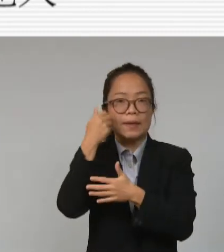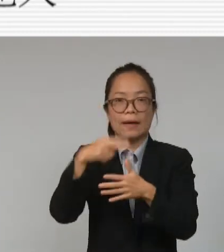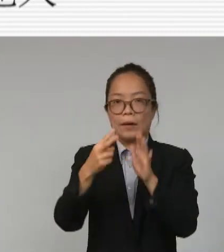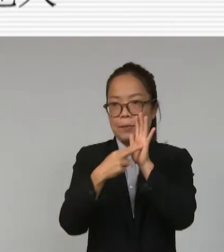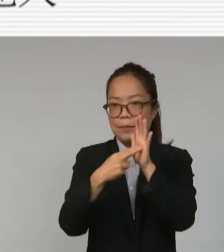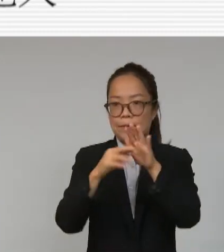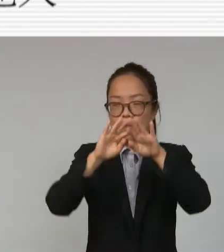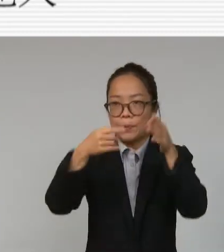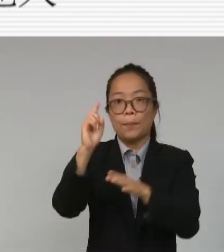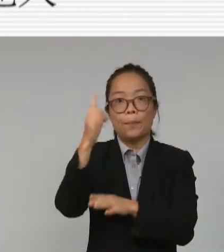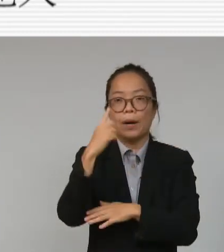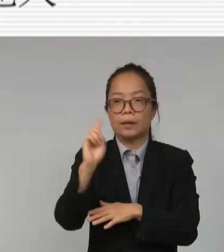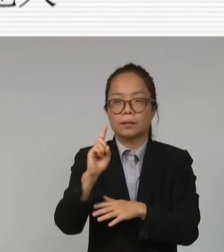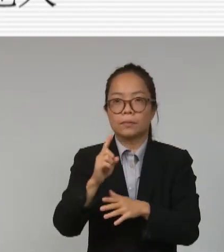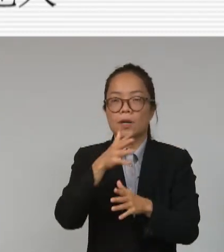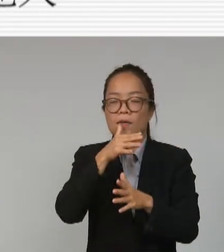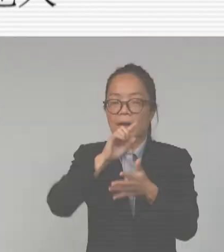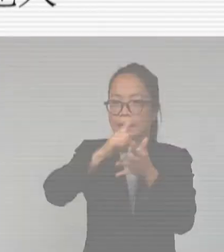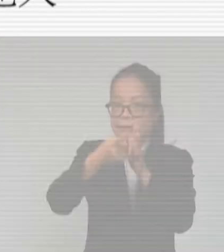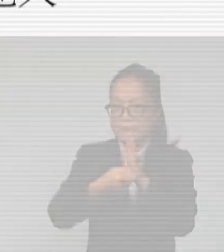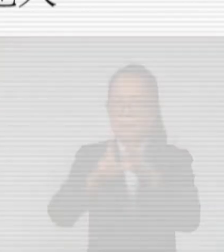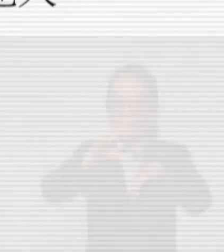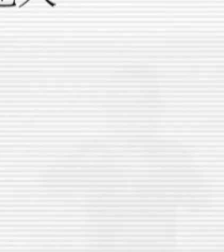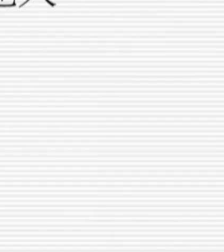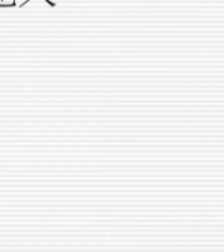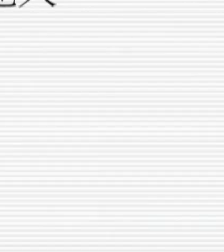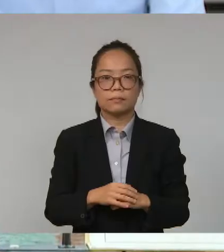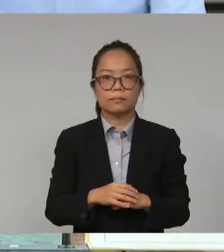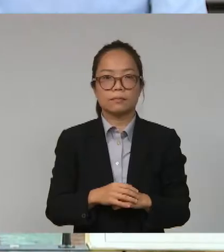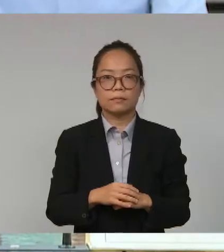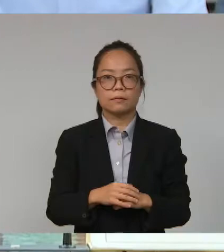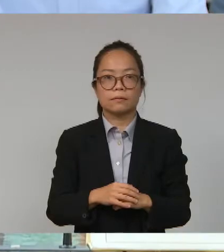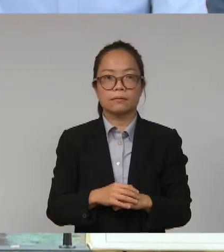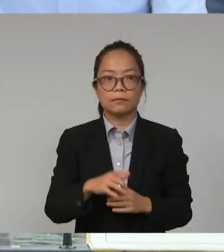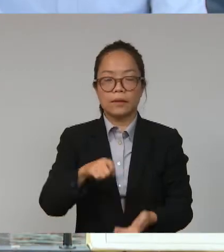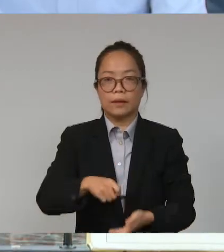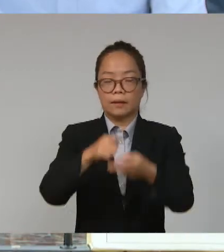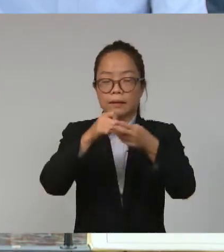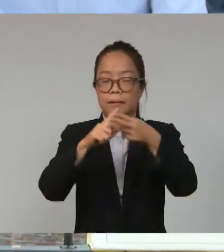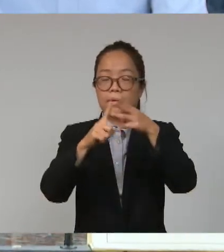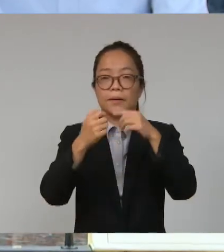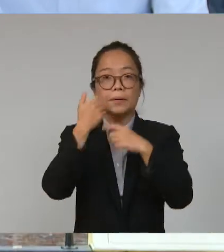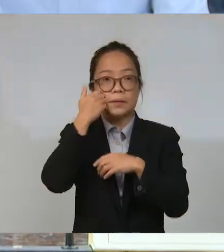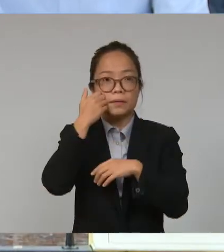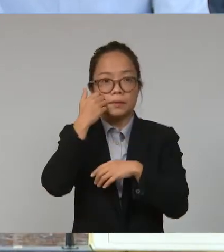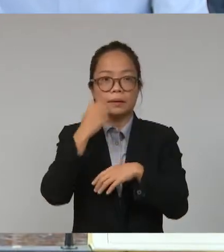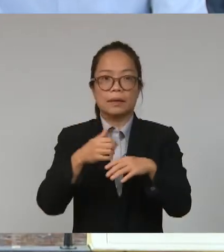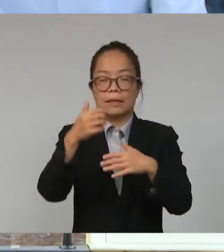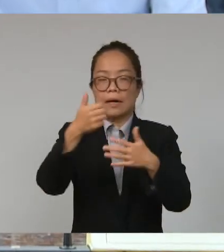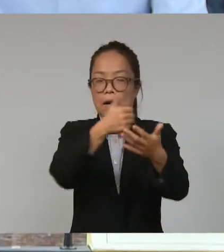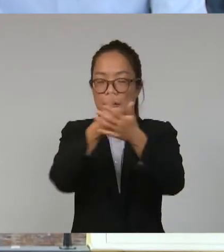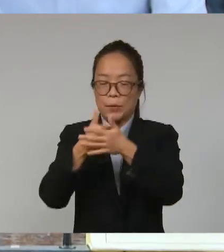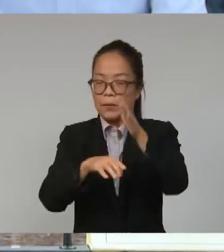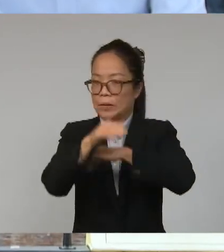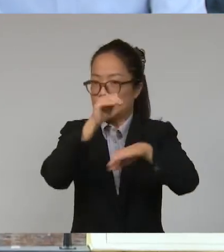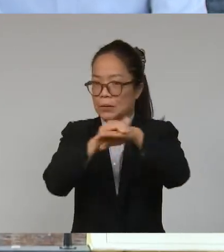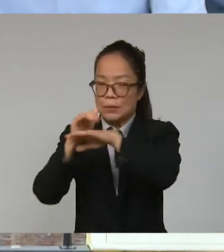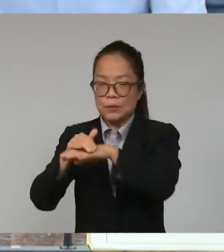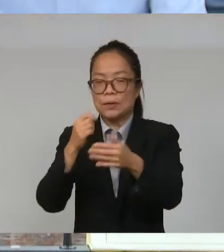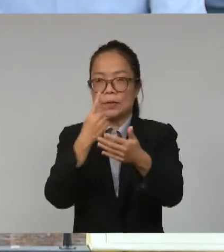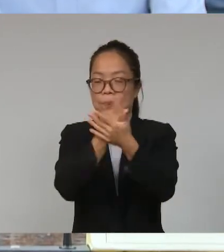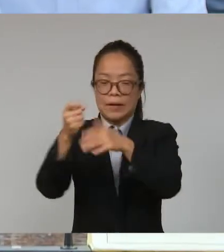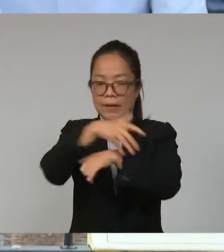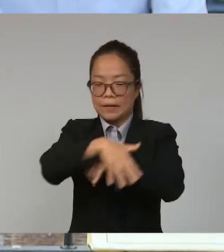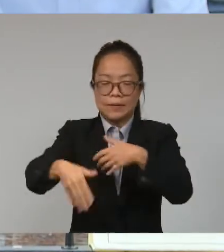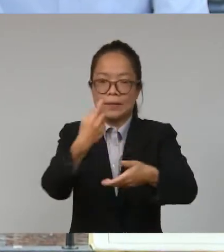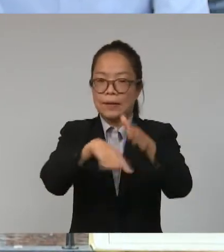由、发言顺序、时间等事项。 提案人与会的学者、专家、各机关代表